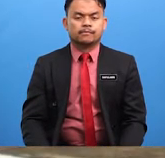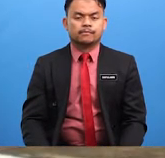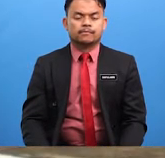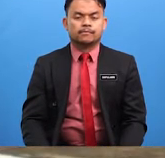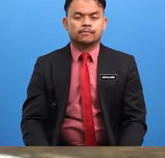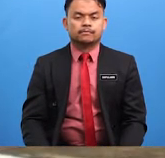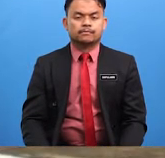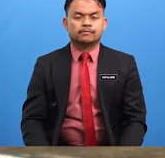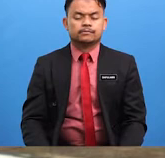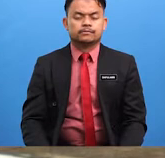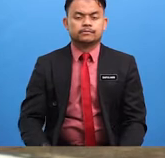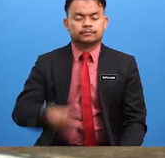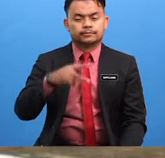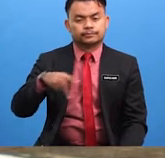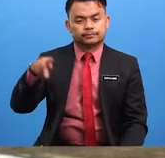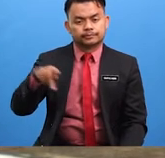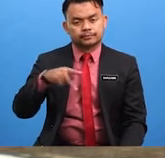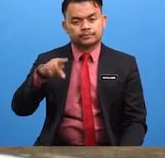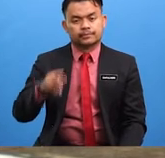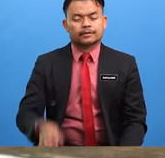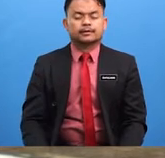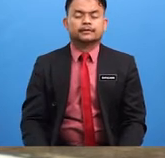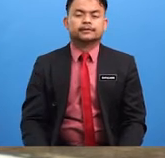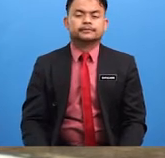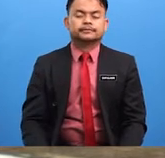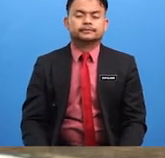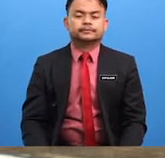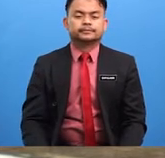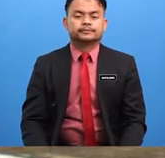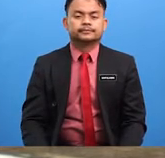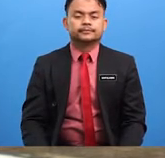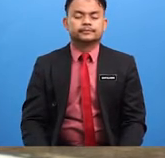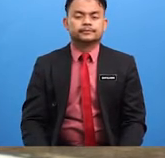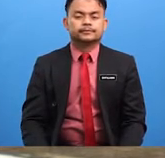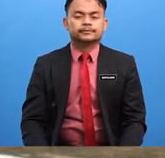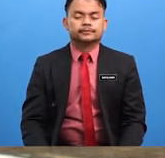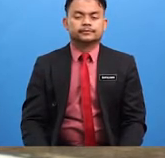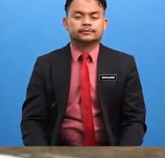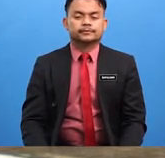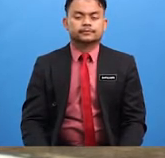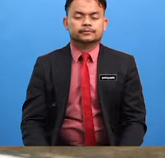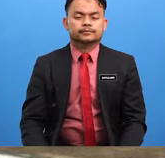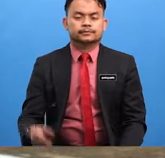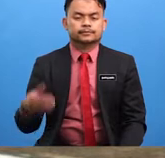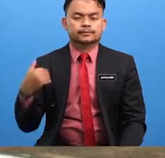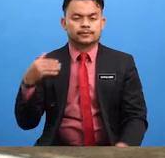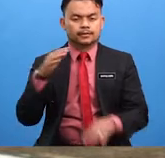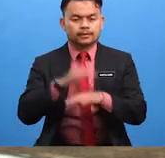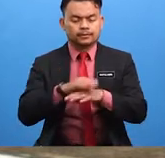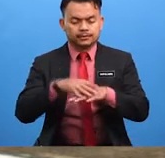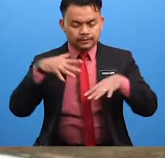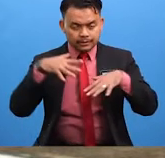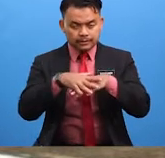Sarang bubut di dalam bunga, dijolok mari sama pungkahnya. Pelbagai anyaman,